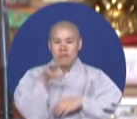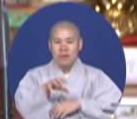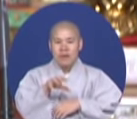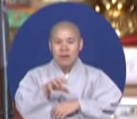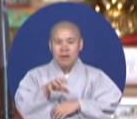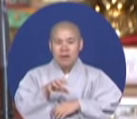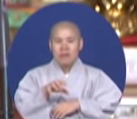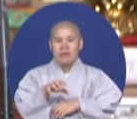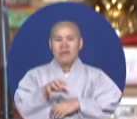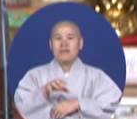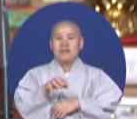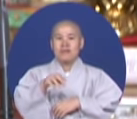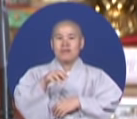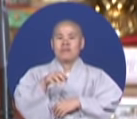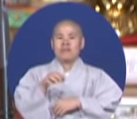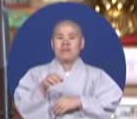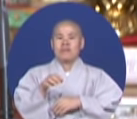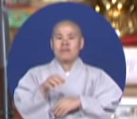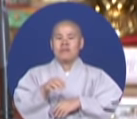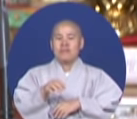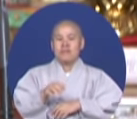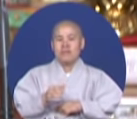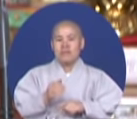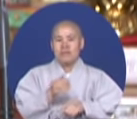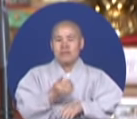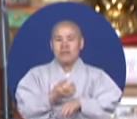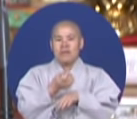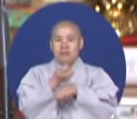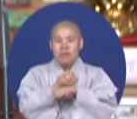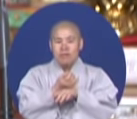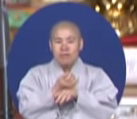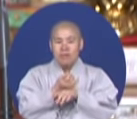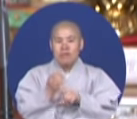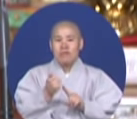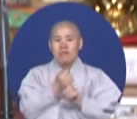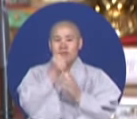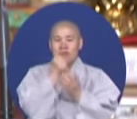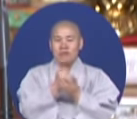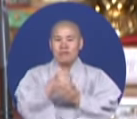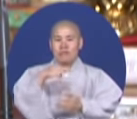부처님이 머무시는 도량이 바로 석가도량이죠.